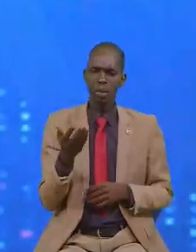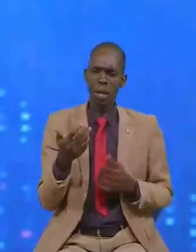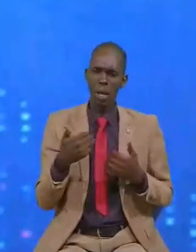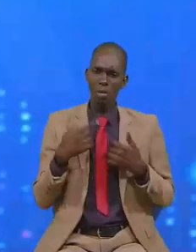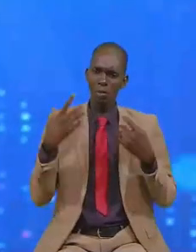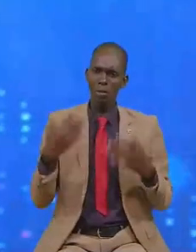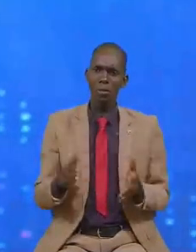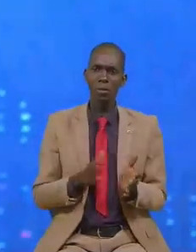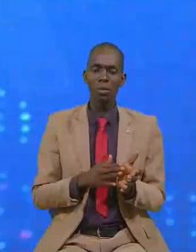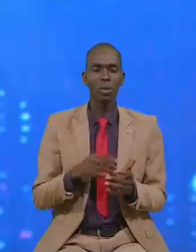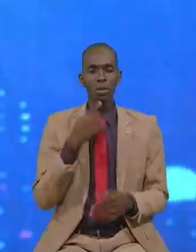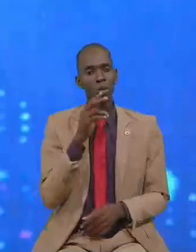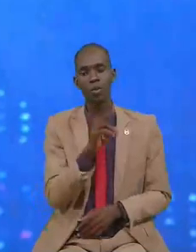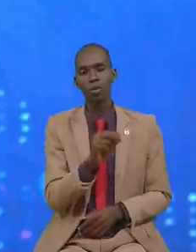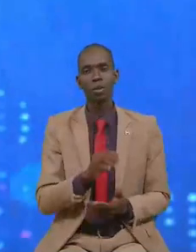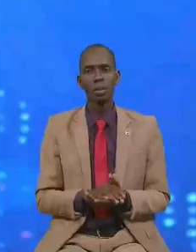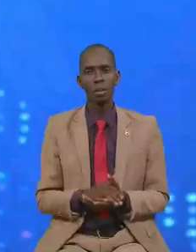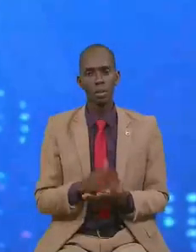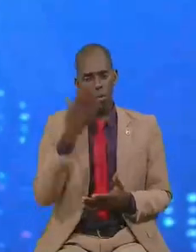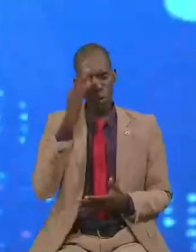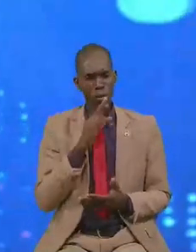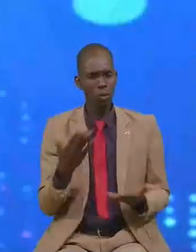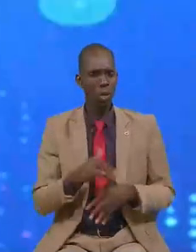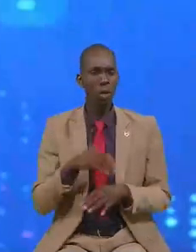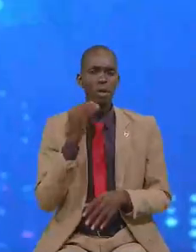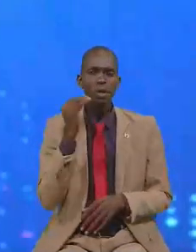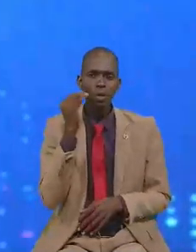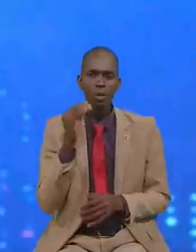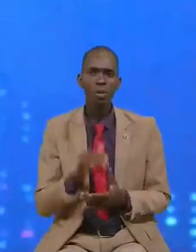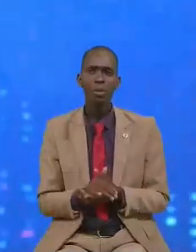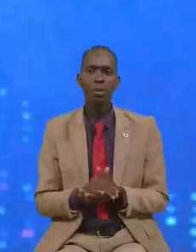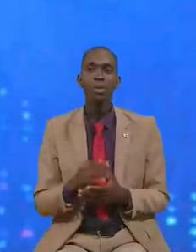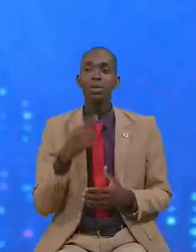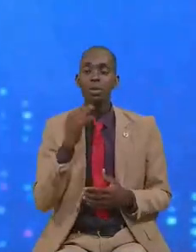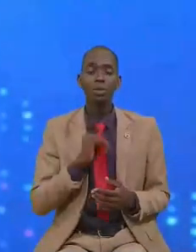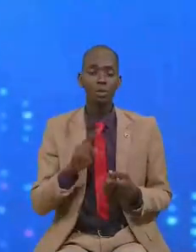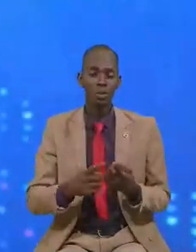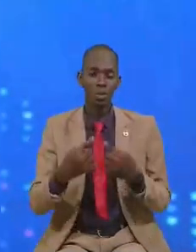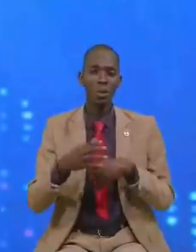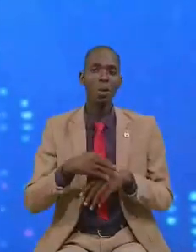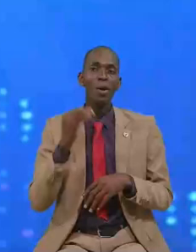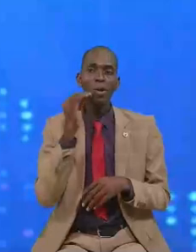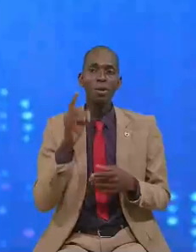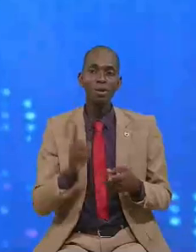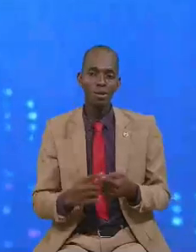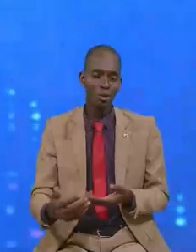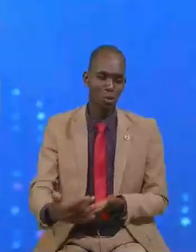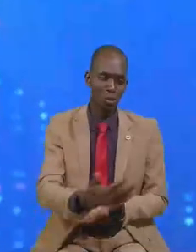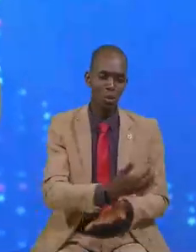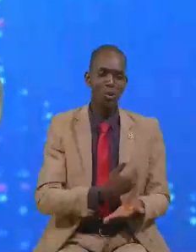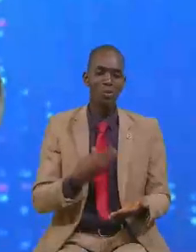J'ai dit non. Il a dit, pourquoi? Il dit de venir prendre l'argent de la moisson.